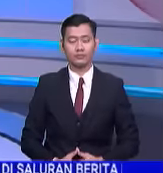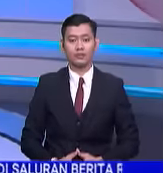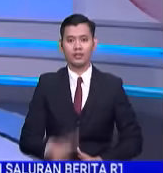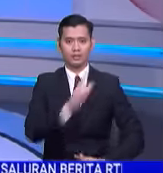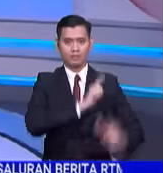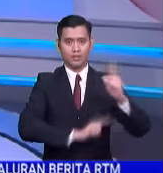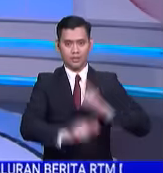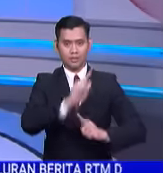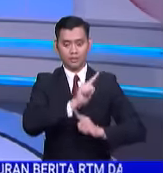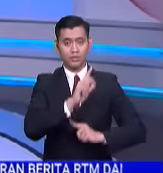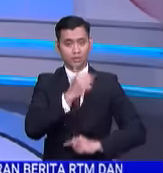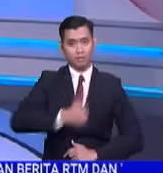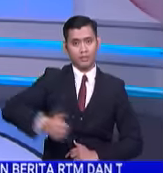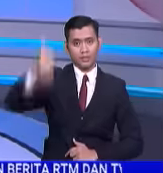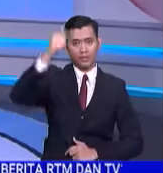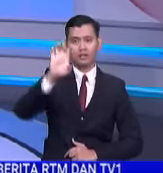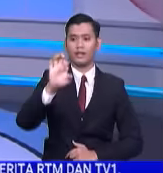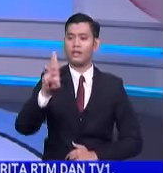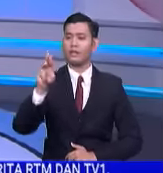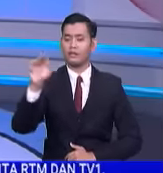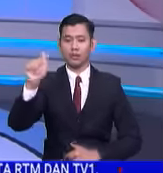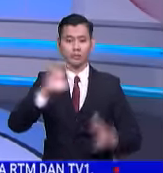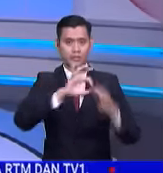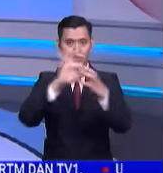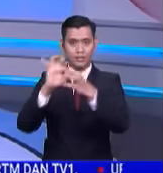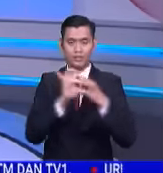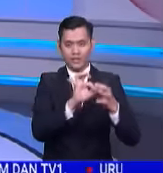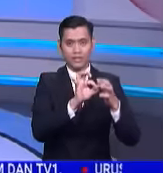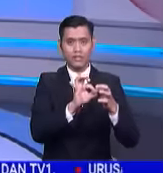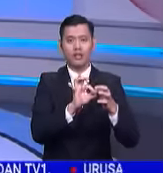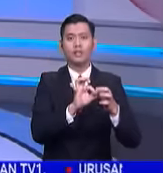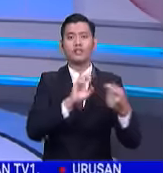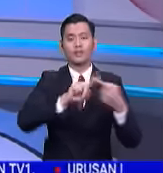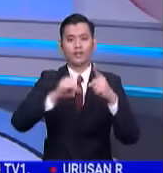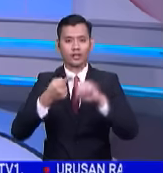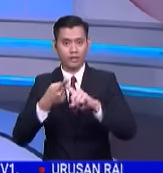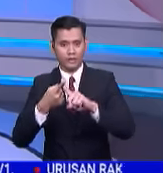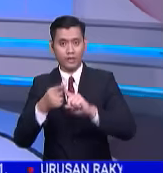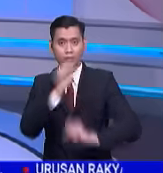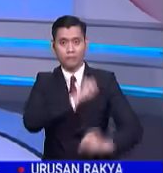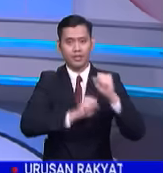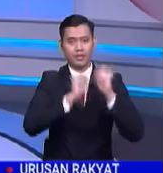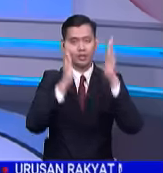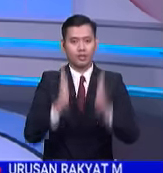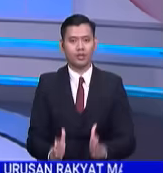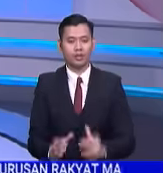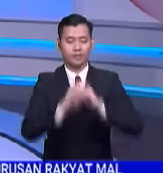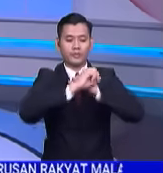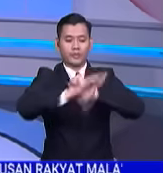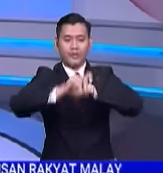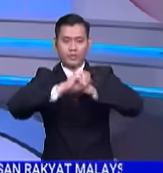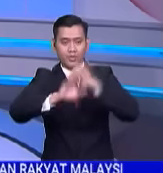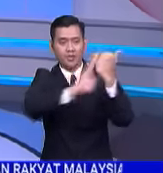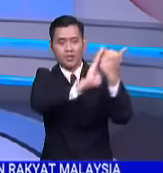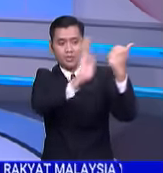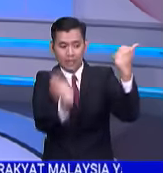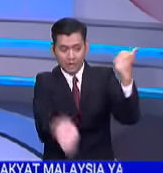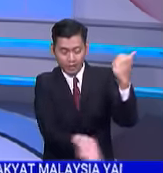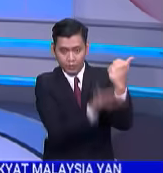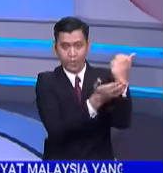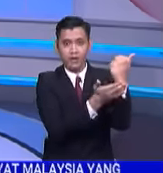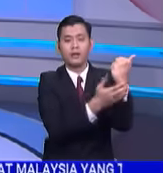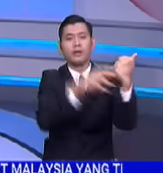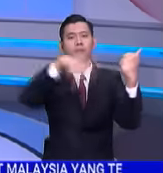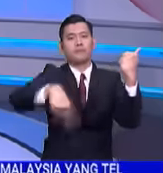Pelakon dan pengarah terkenal Erma Fatima berganding bahu dengan rakan-rakan artis lain bagi menjayakan kempen tabung bantuan Perintah